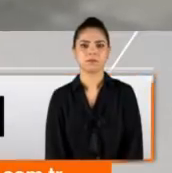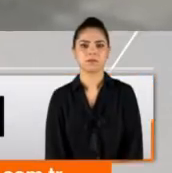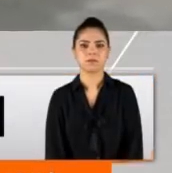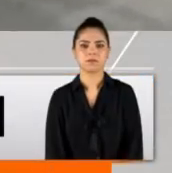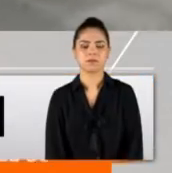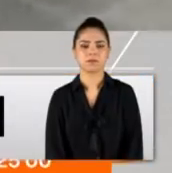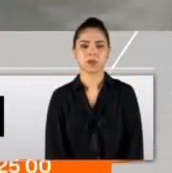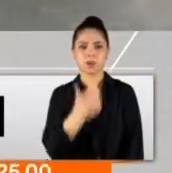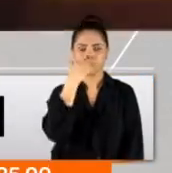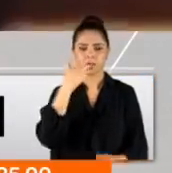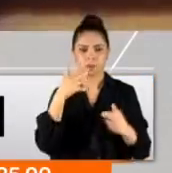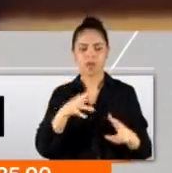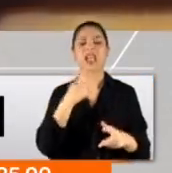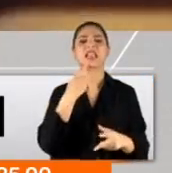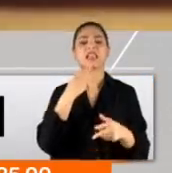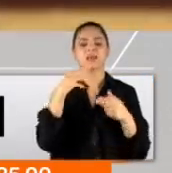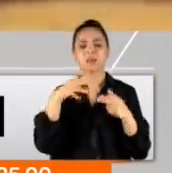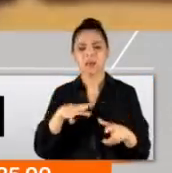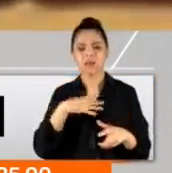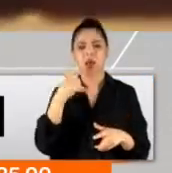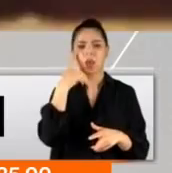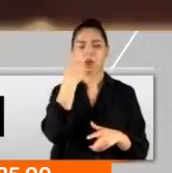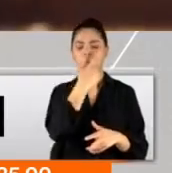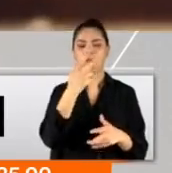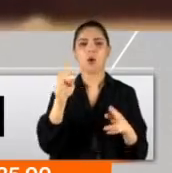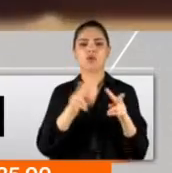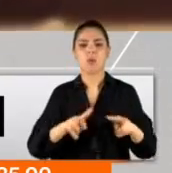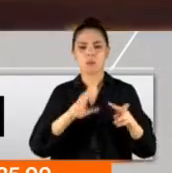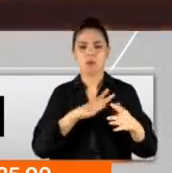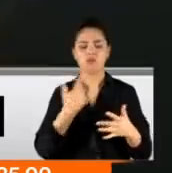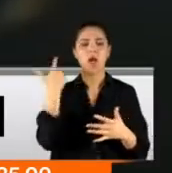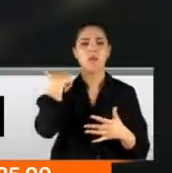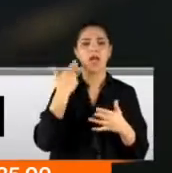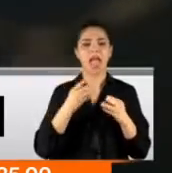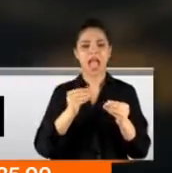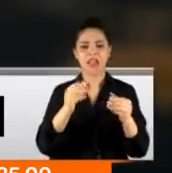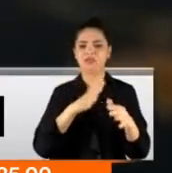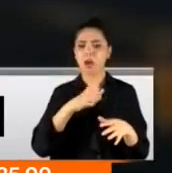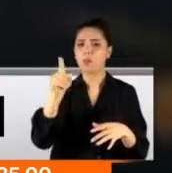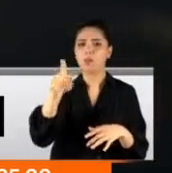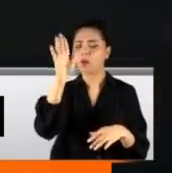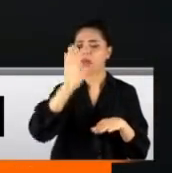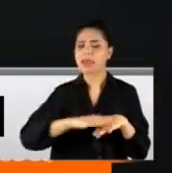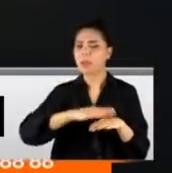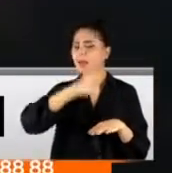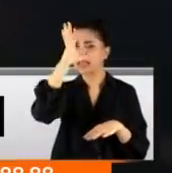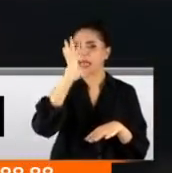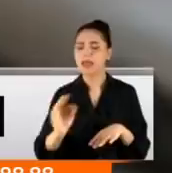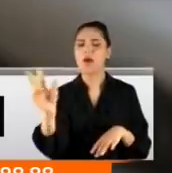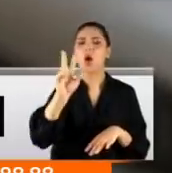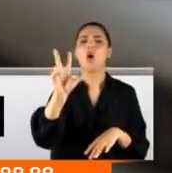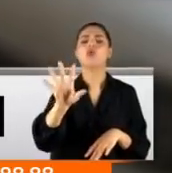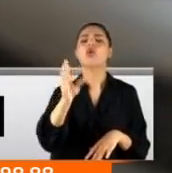Burnum kırık, dişim impresi düştü, gözlerim belli. Kaburganda ezik var. Onu bu hale getiren 34 yıllık